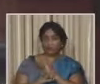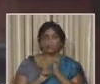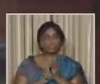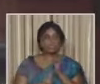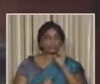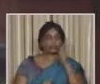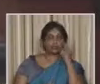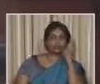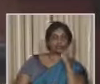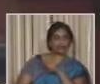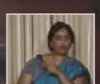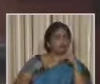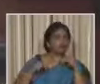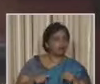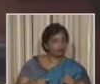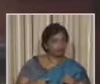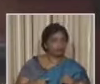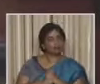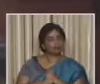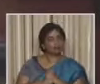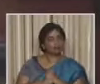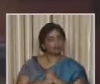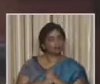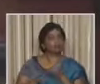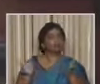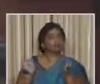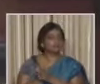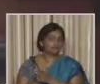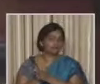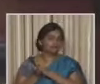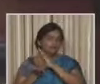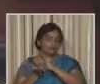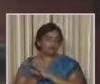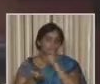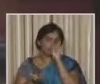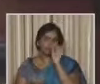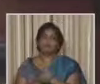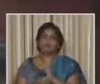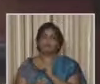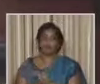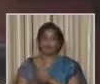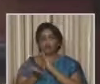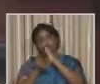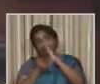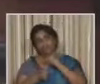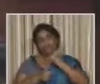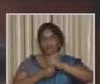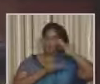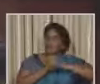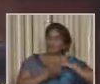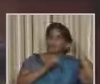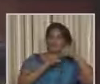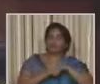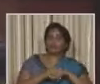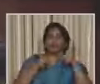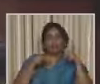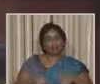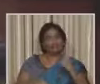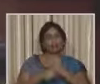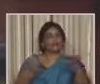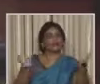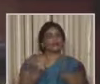குற்றம் சுமத்துகிறார். அவரும் இன்று அரசாங்கத்தின் பாதுகாப்புடன் தான், அரசாங்கத்தின் உதவி அனுசரணையுடன் தான் இருக்கிறார். எனவே